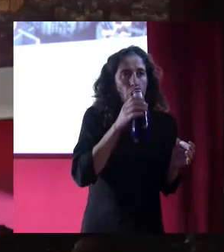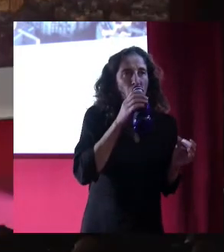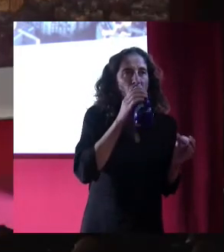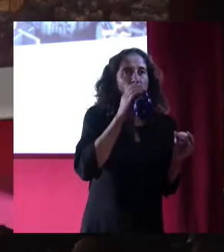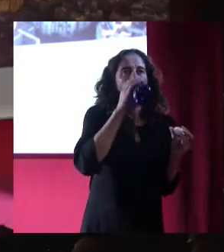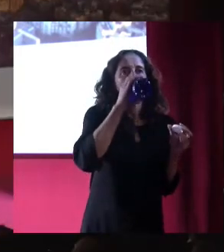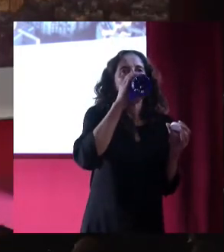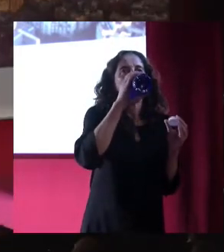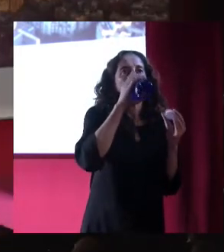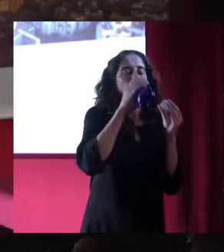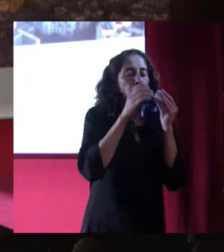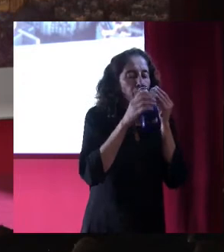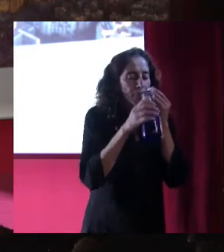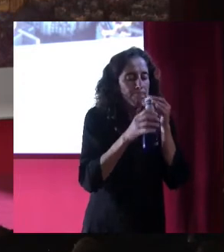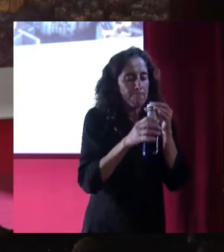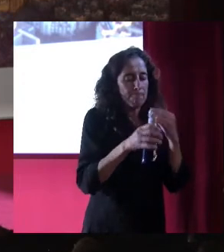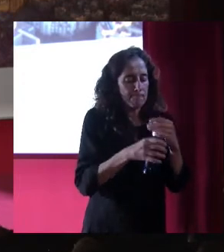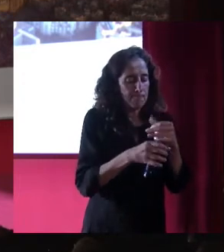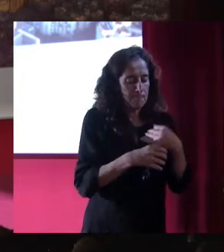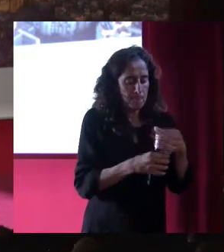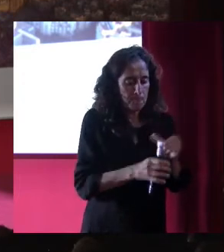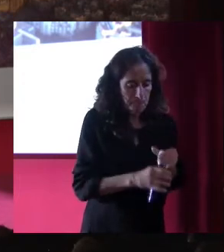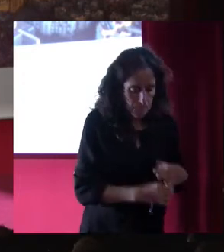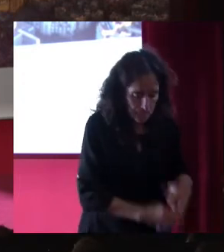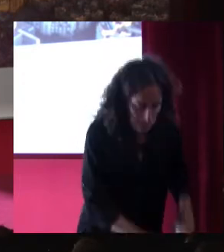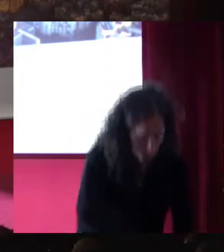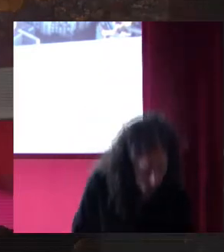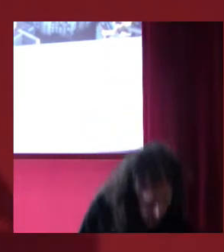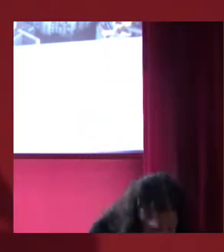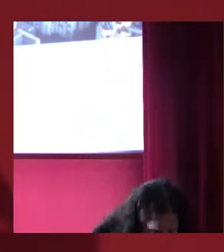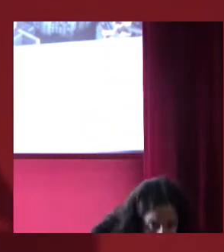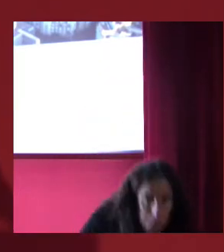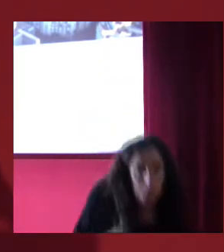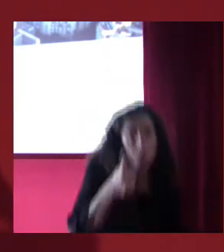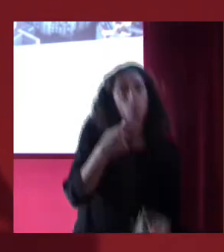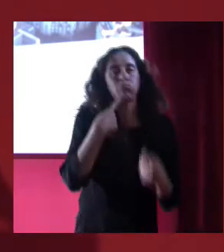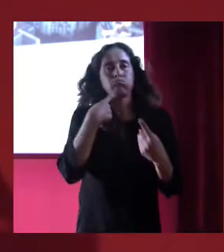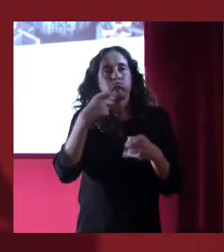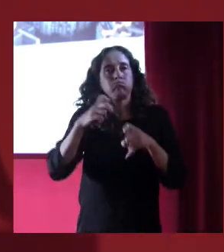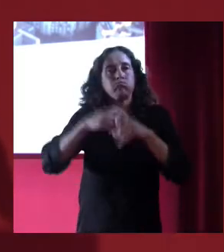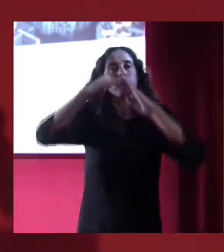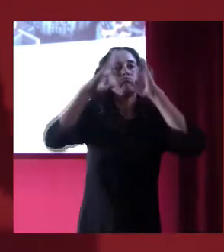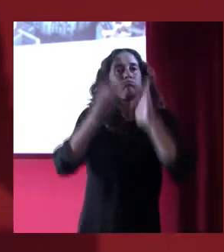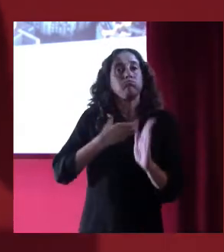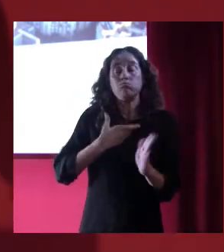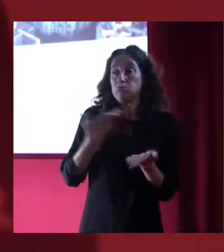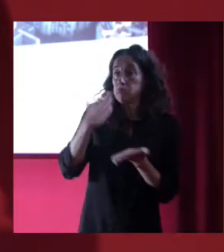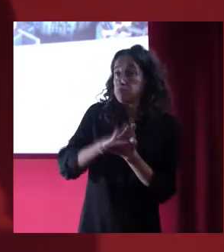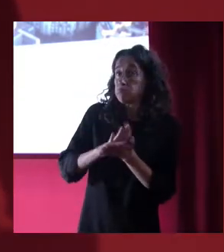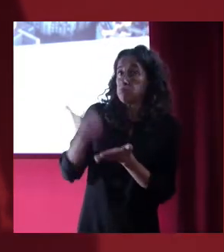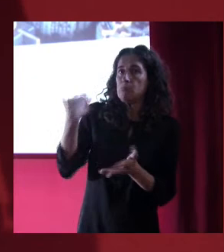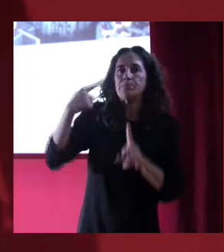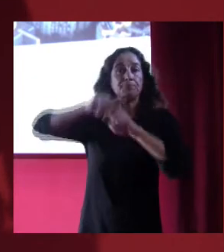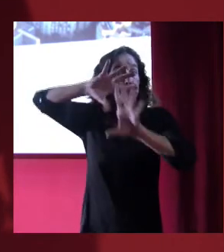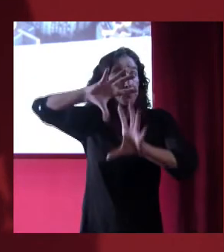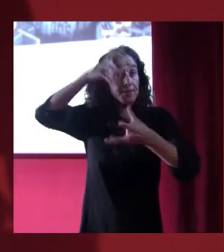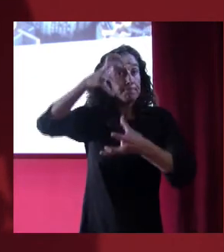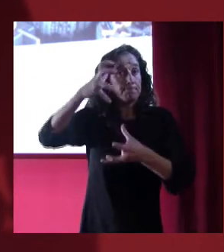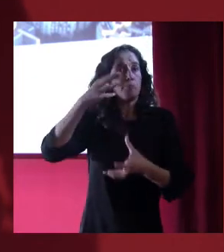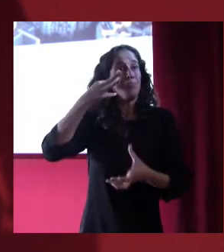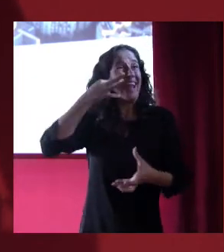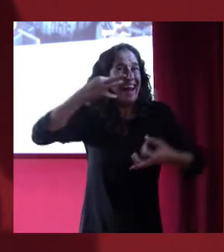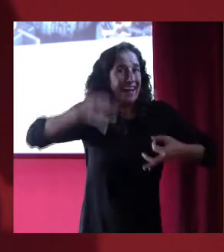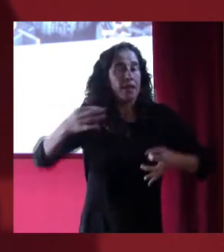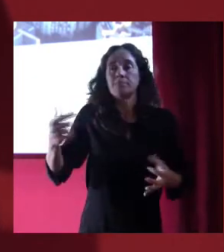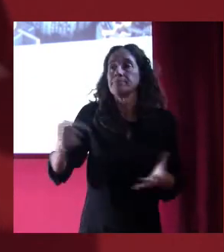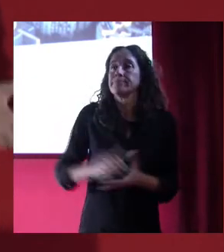Tornem a les dificultats que posa l'Ajuntament per generar progrés i oportunitats. Fa uns mesos, aquesta és una anècdota real, fa uns mesos em